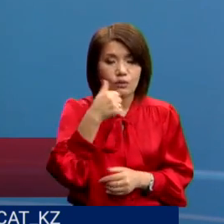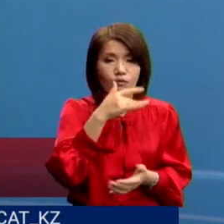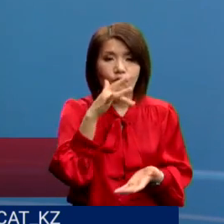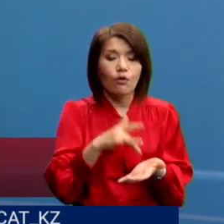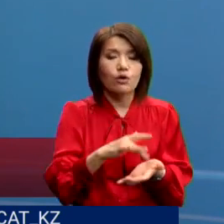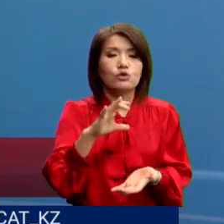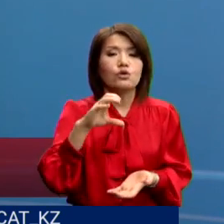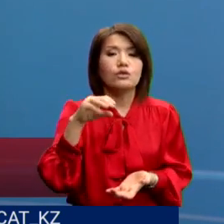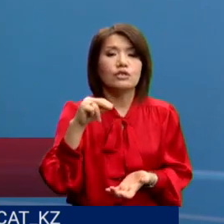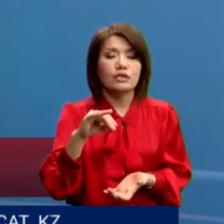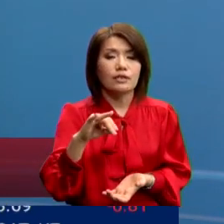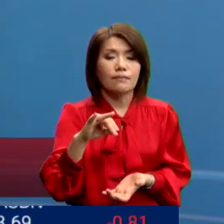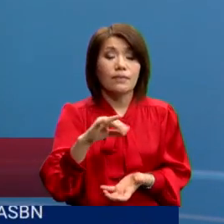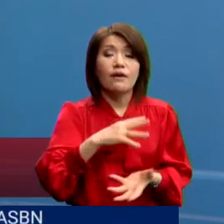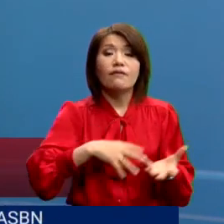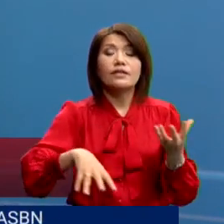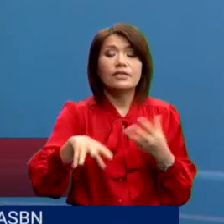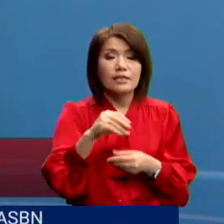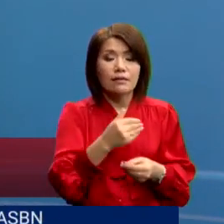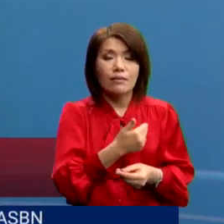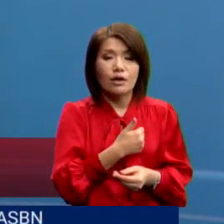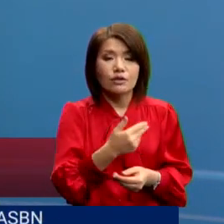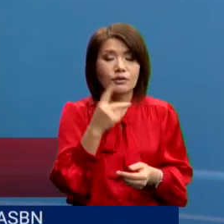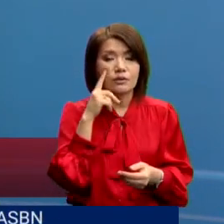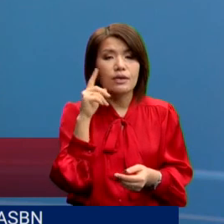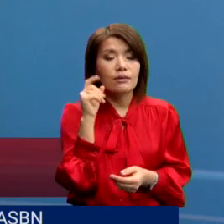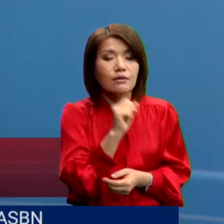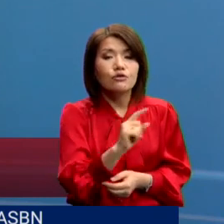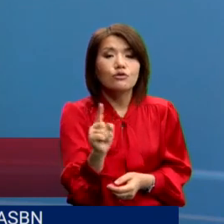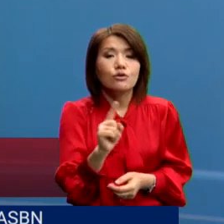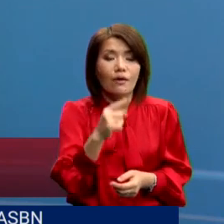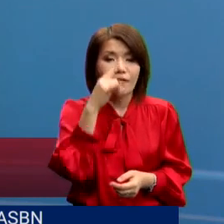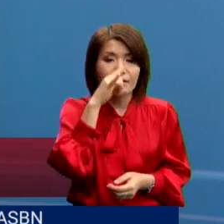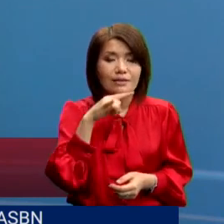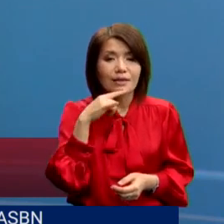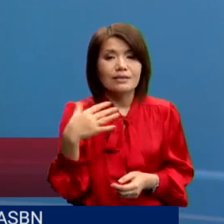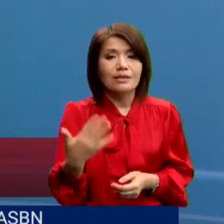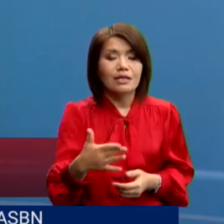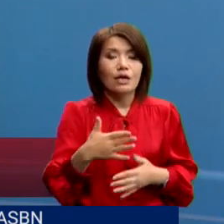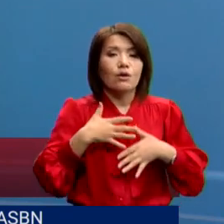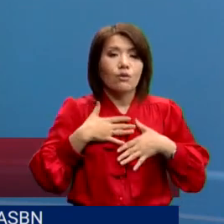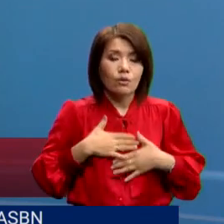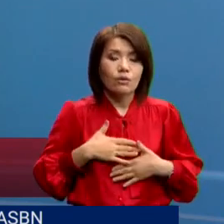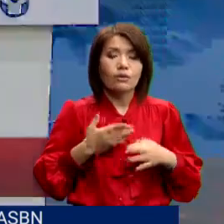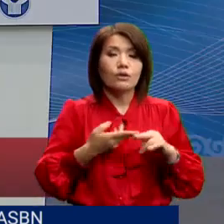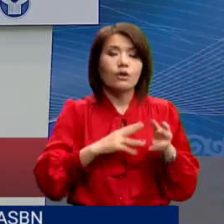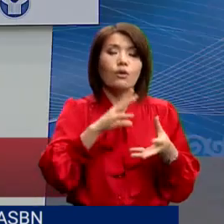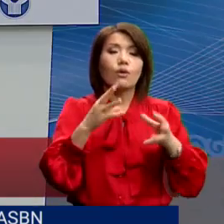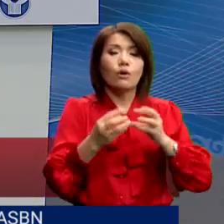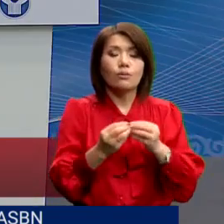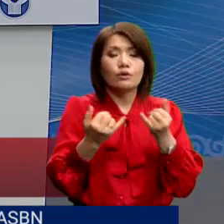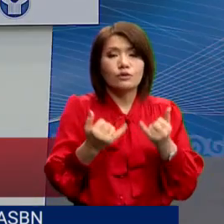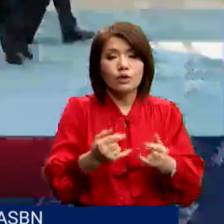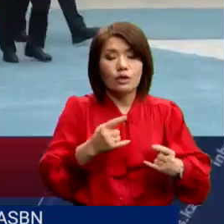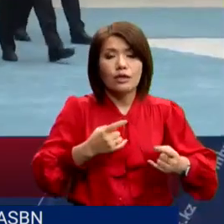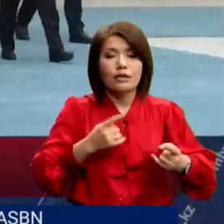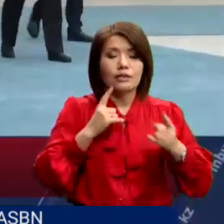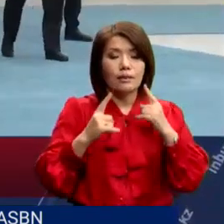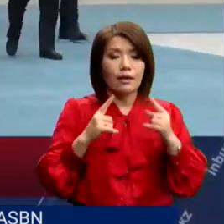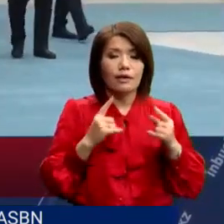Сочи. В целом, хочу особо подчеркнуть, что казахстанская сторона удовлетворена итогами сегодняшнего мероприятия.